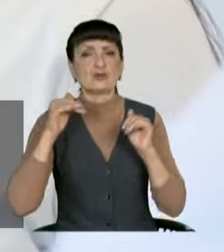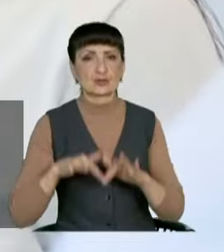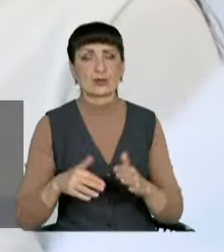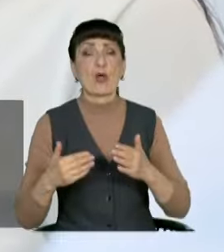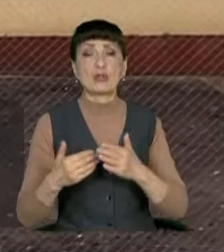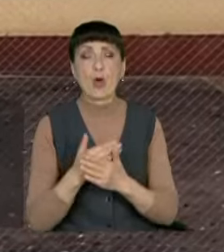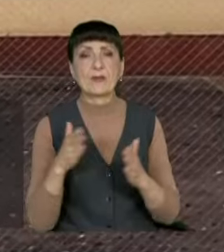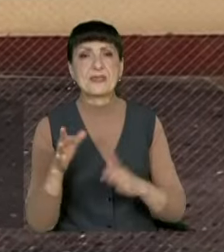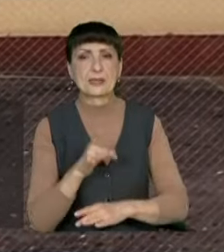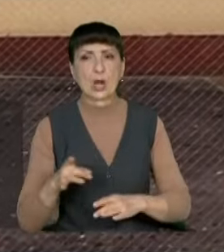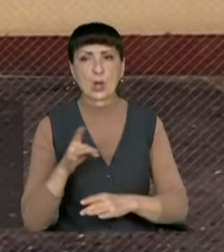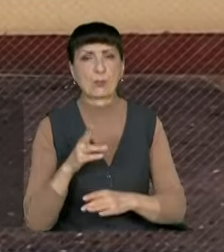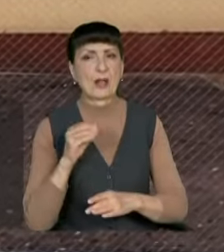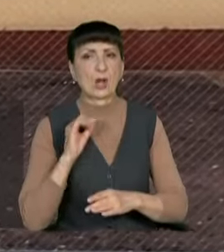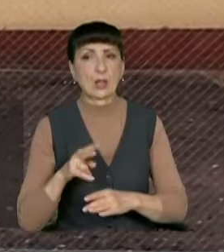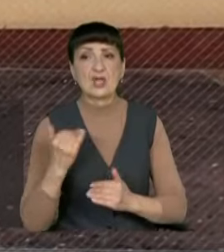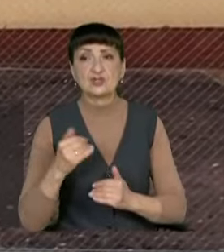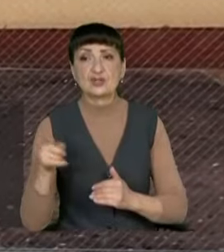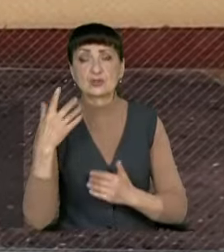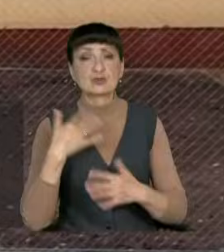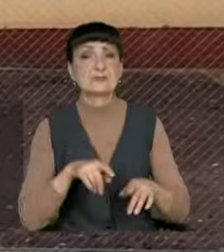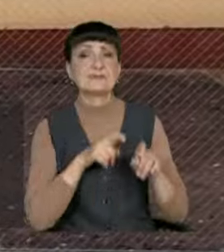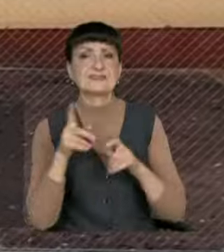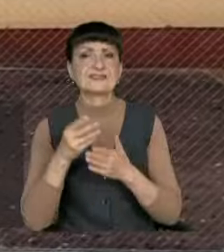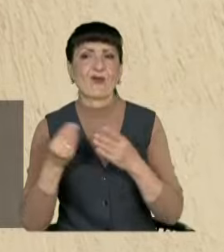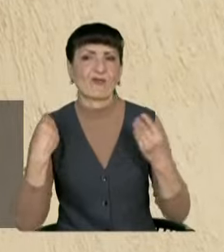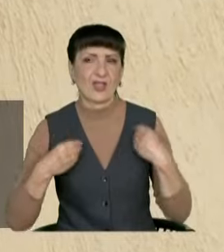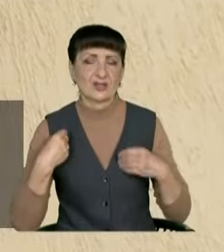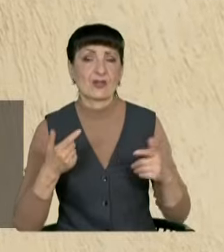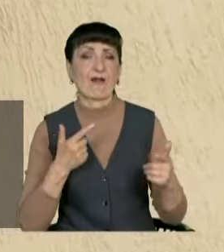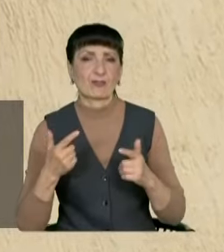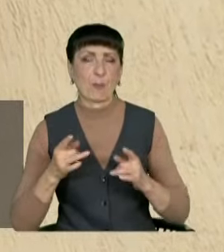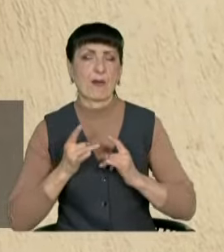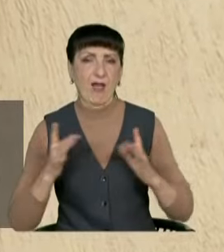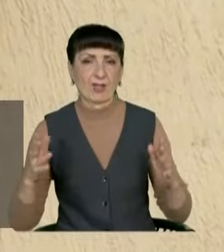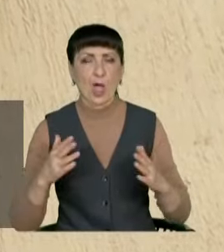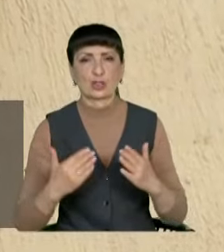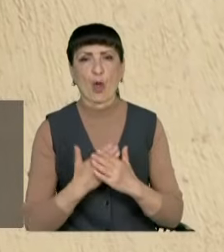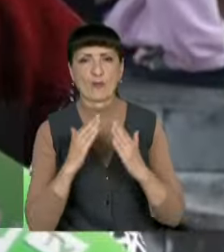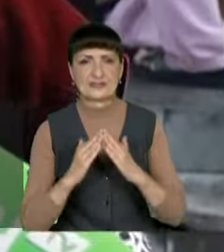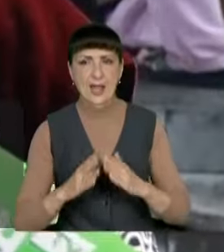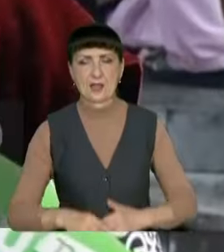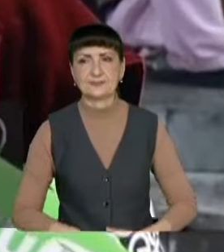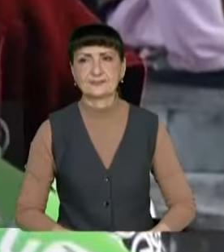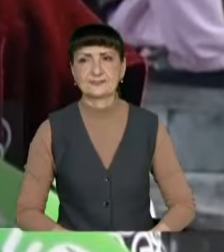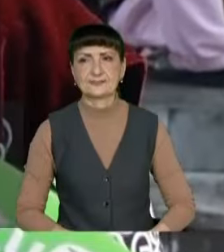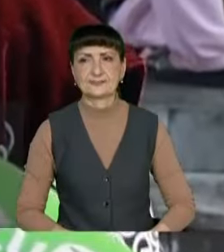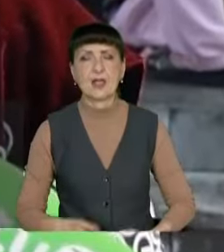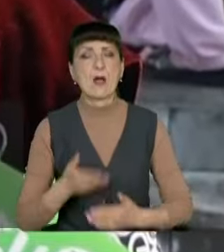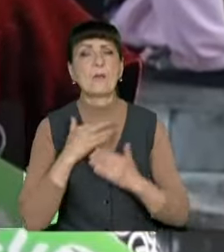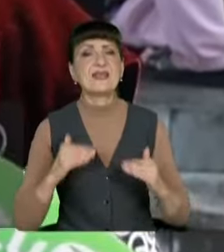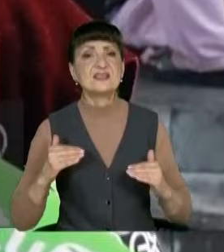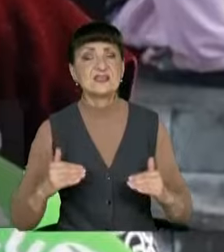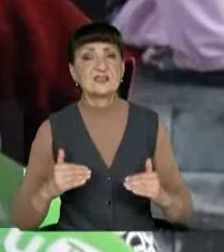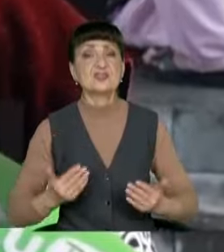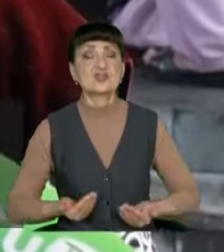в новом микрорайоне Бирлек. Сейчас Амировы перевозят свои вещи и готовятся к празднованию новоселья. Мои дети на земле